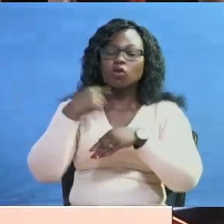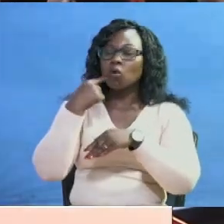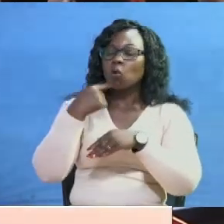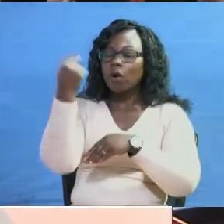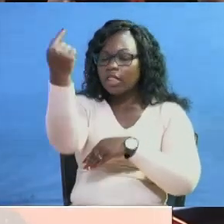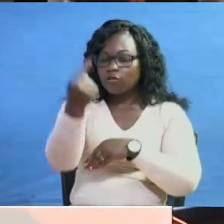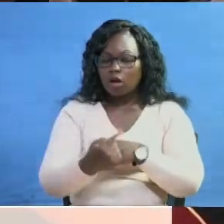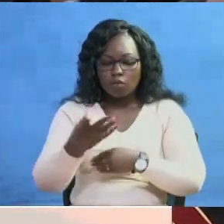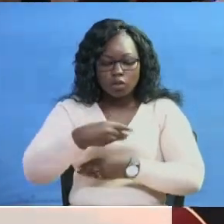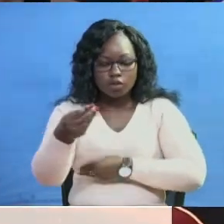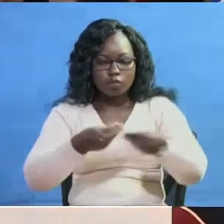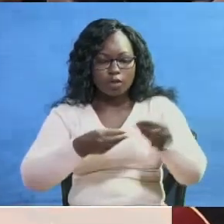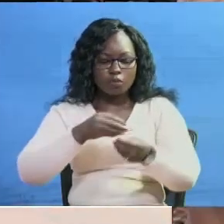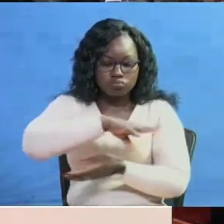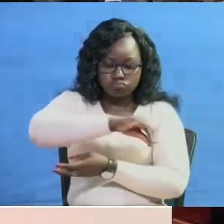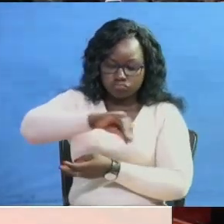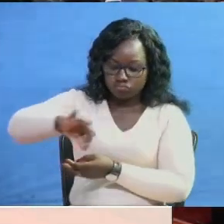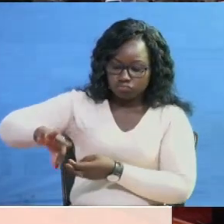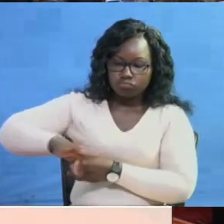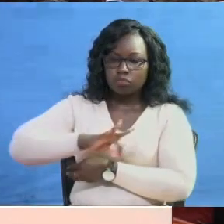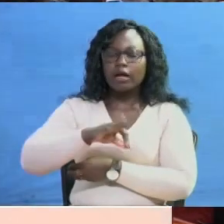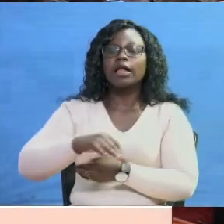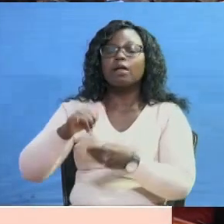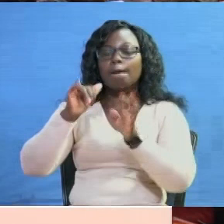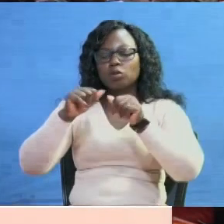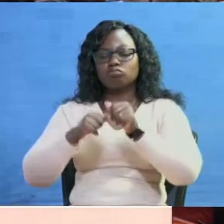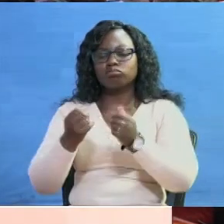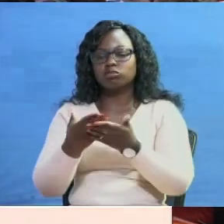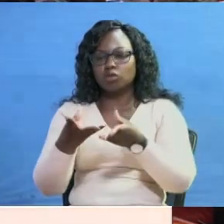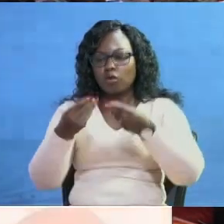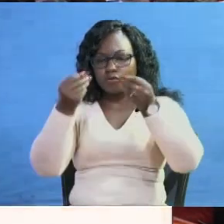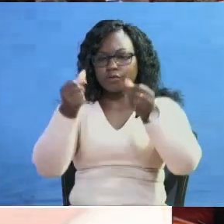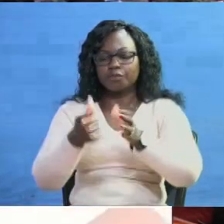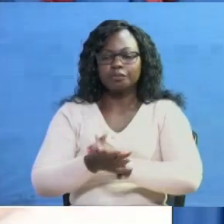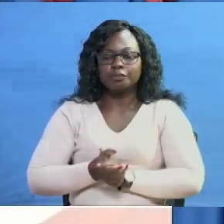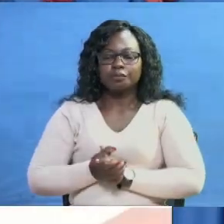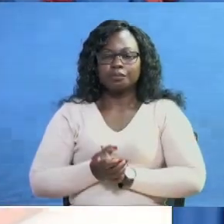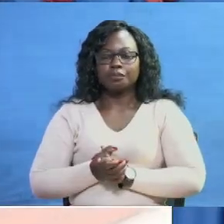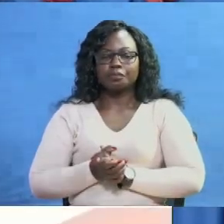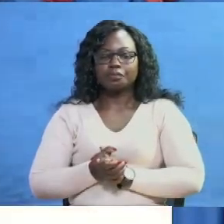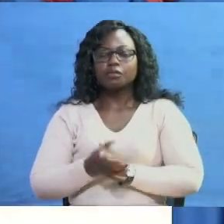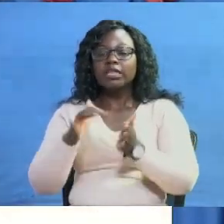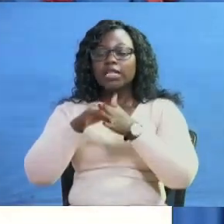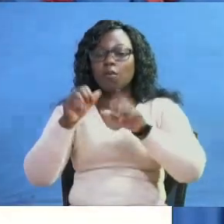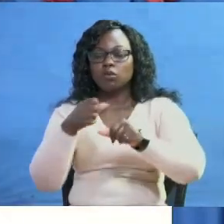katika kusambazwa kwa mbolea isiyofaa wataadhibiwa. That we will do.